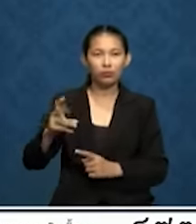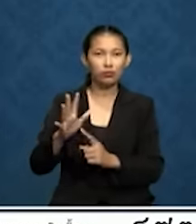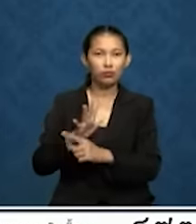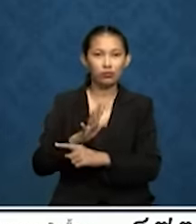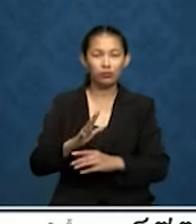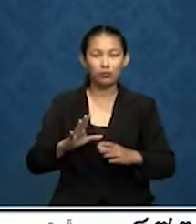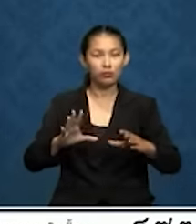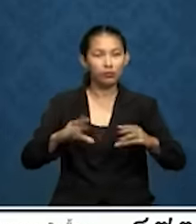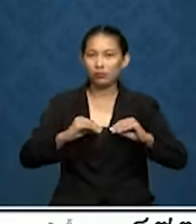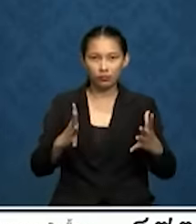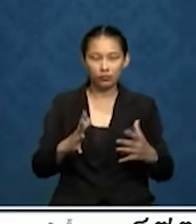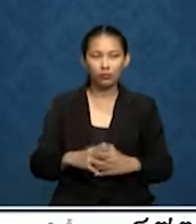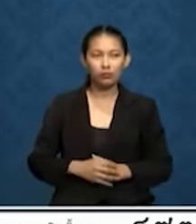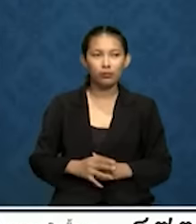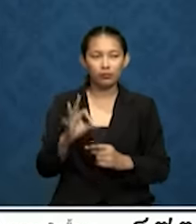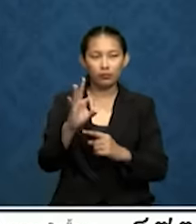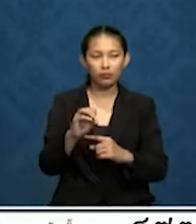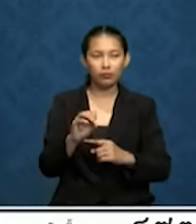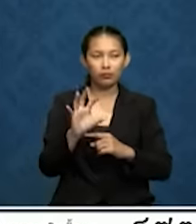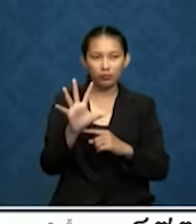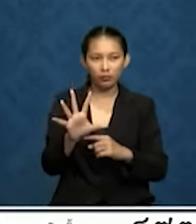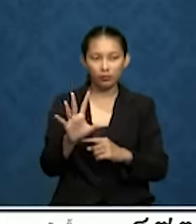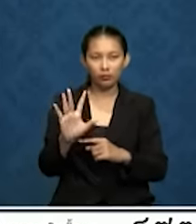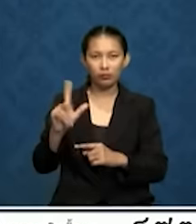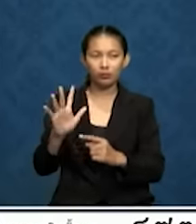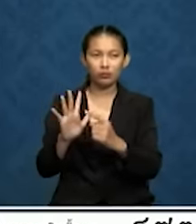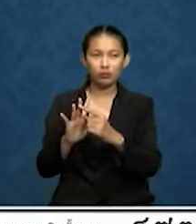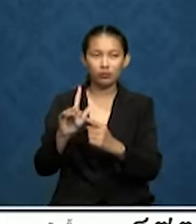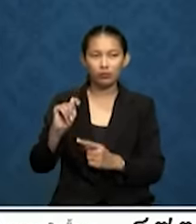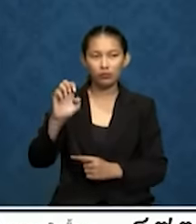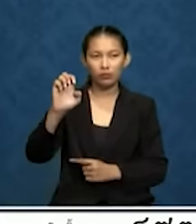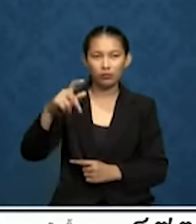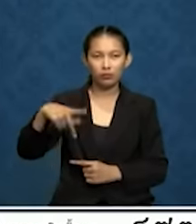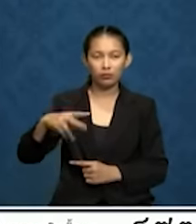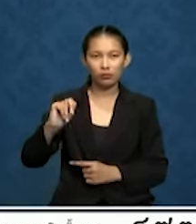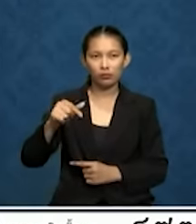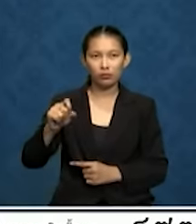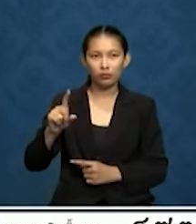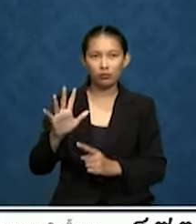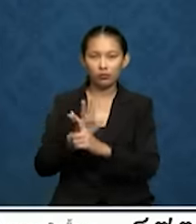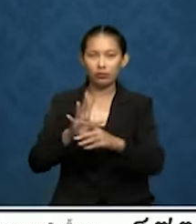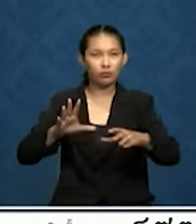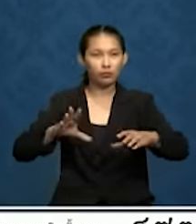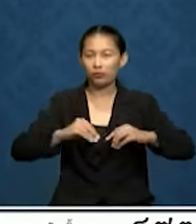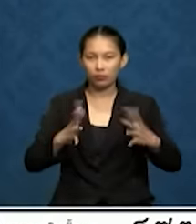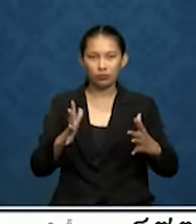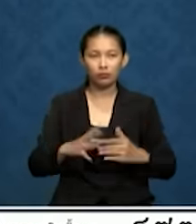ครับ 95นายชุติพงษ์พิภพพินโย ไม่เห็นชอบ